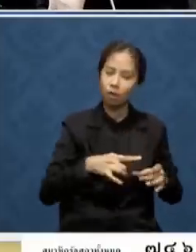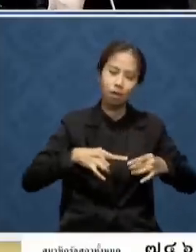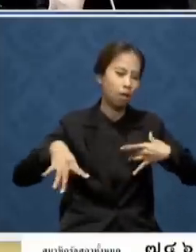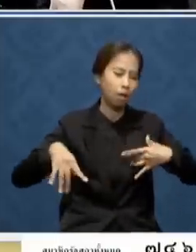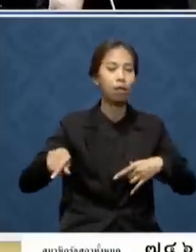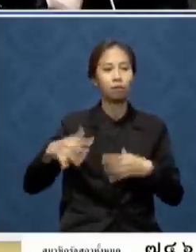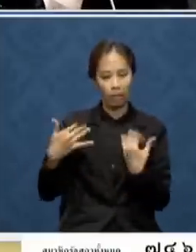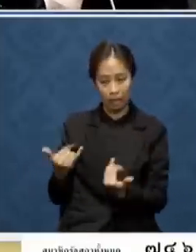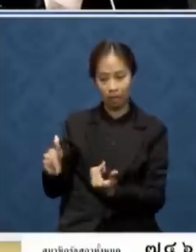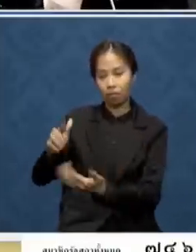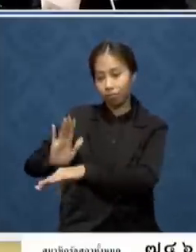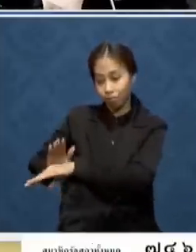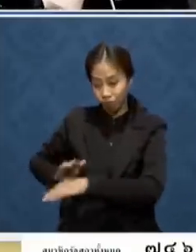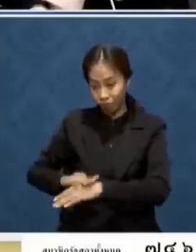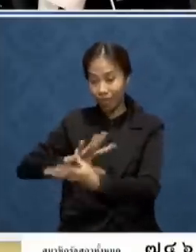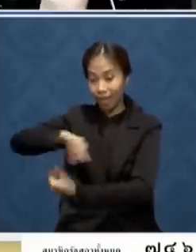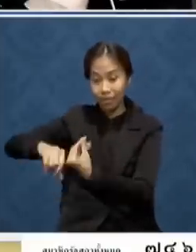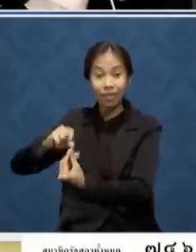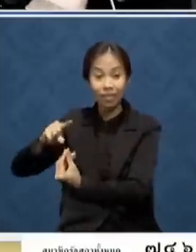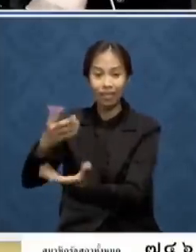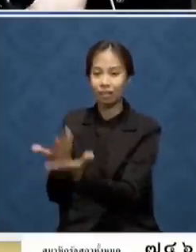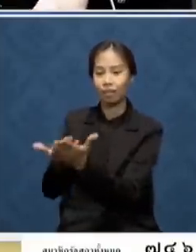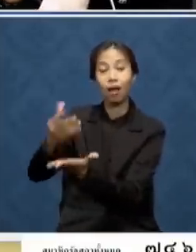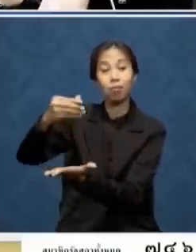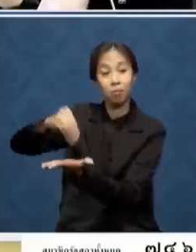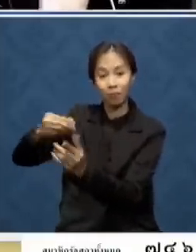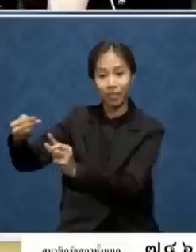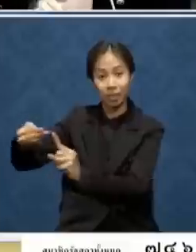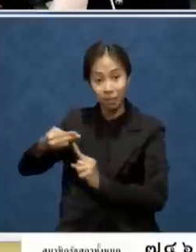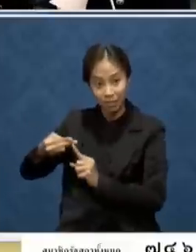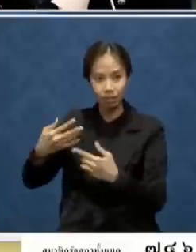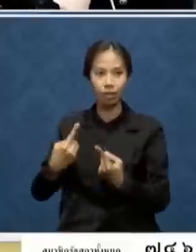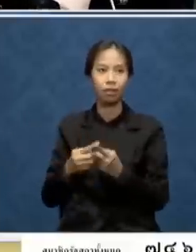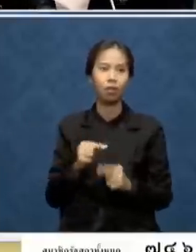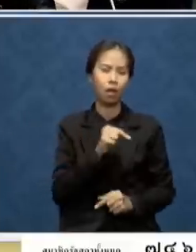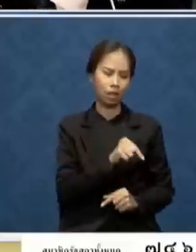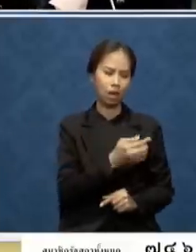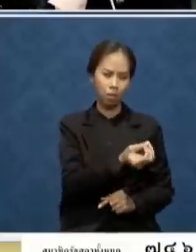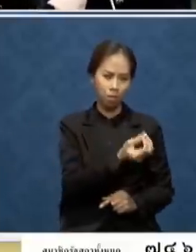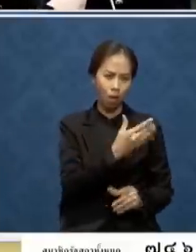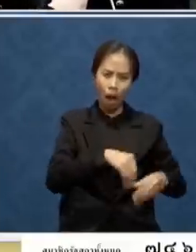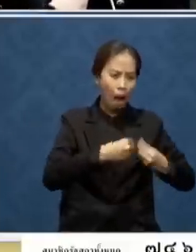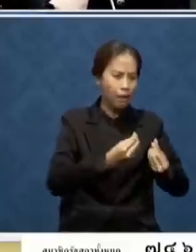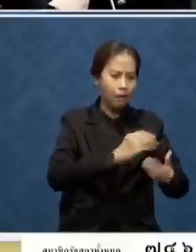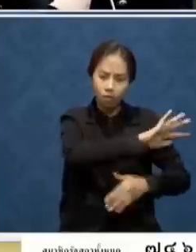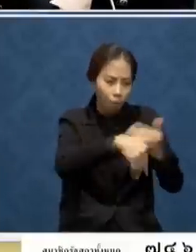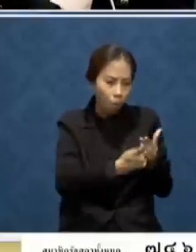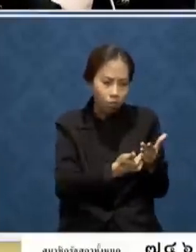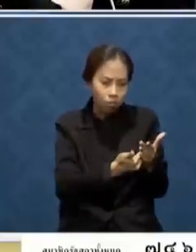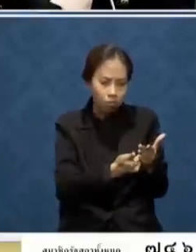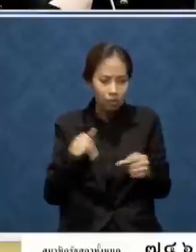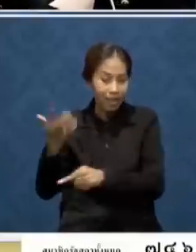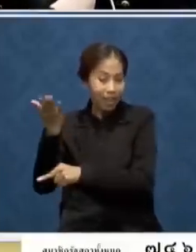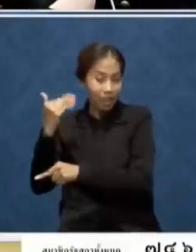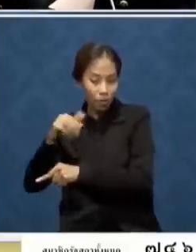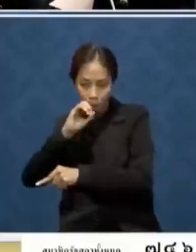เศรษฐกิจเติมเงิน 10,000บาทในกระเป๋าตังค์ดิจิตอลอันนี้มีแต่ไม่ได้บอกว่าให้ทุกคนเหมือนเดิมนะคะ 1